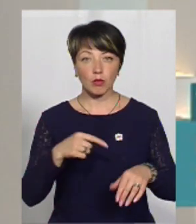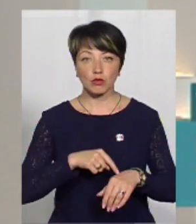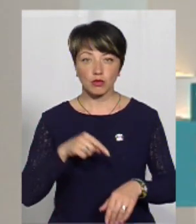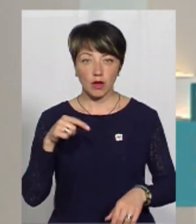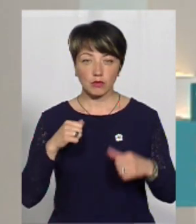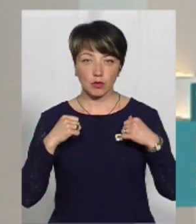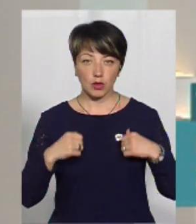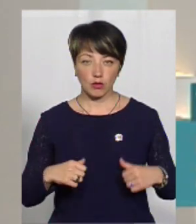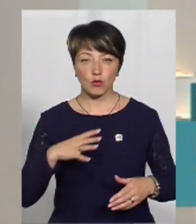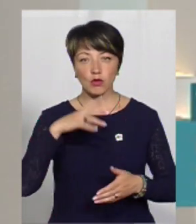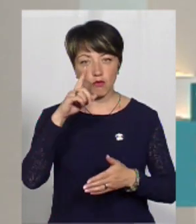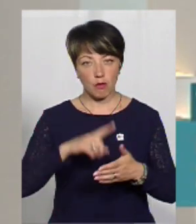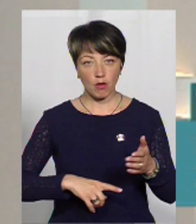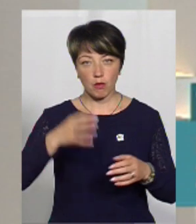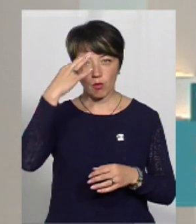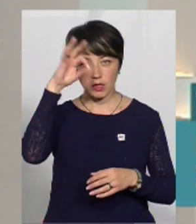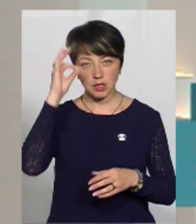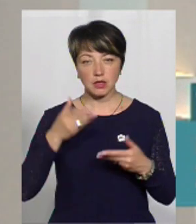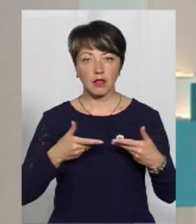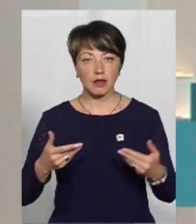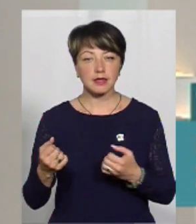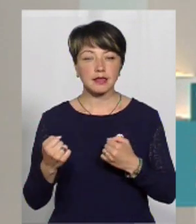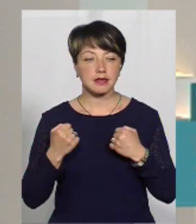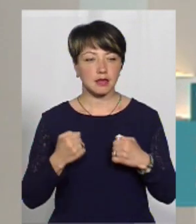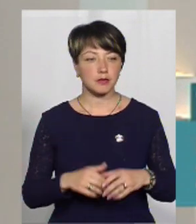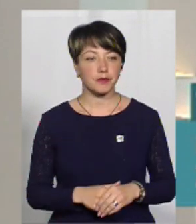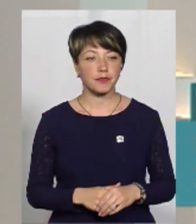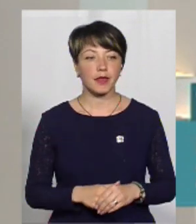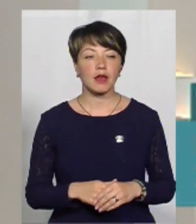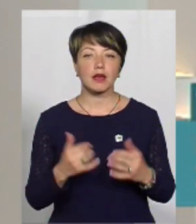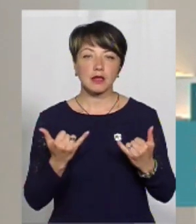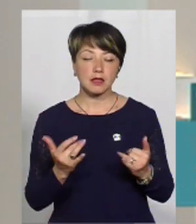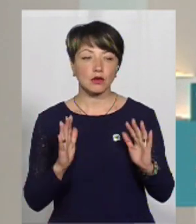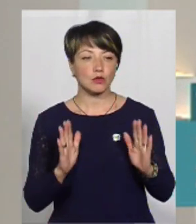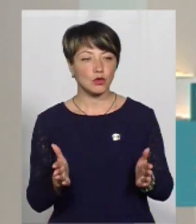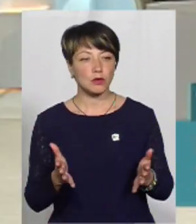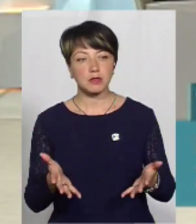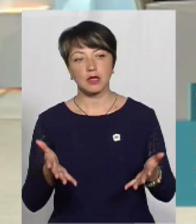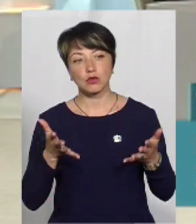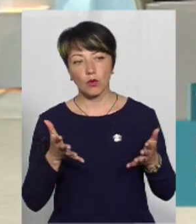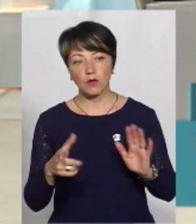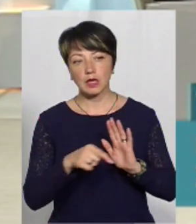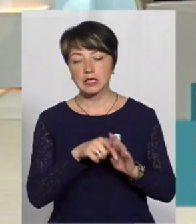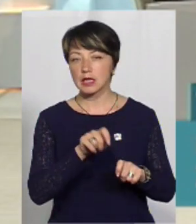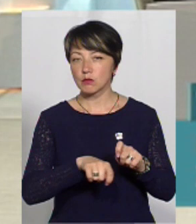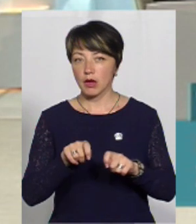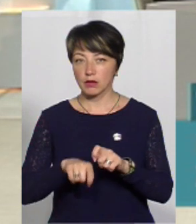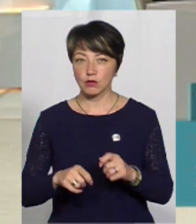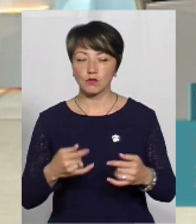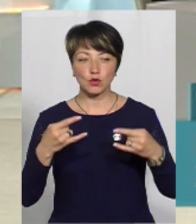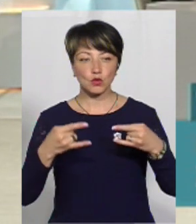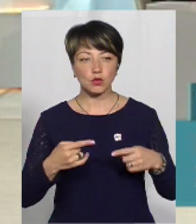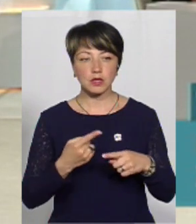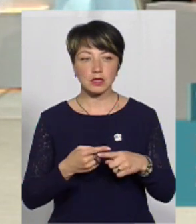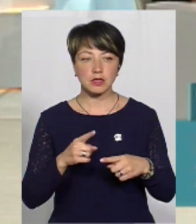безпечно і бути впевненими, що поліцейські нас захистять? Це ми сьогодні будемо з'ясовувати з експертами в студії.